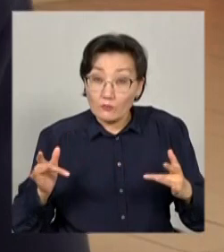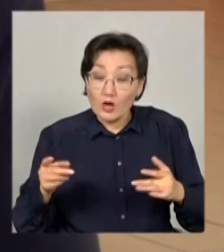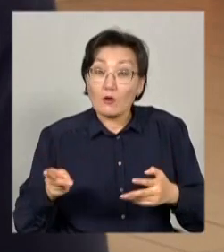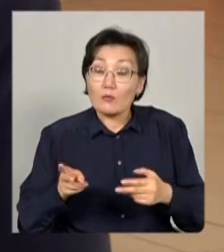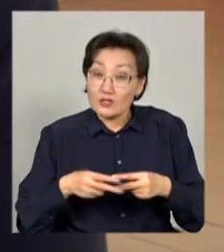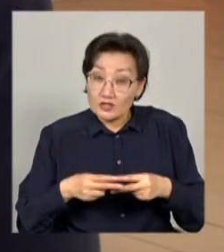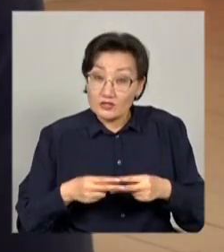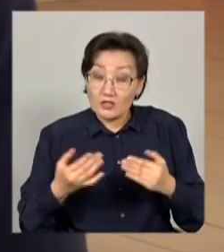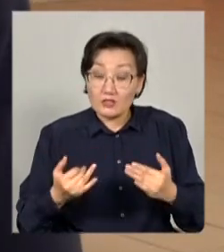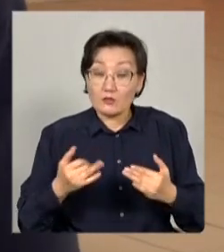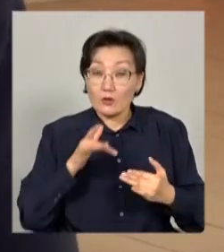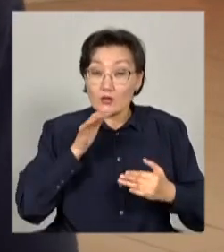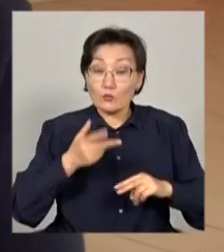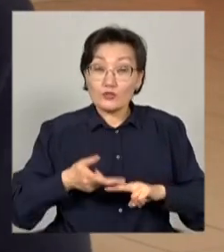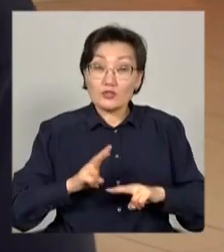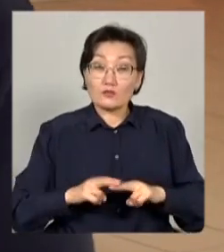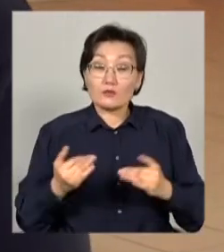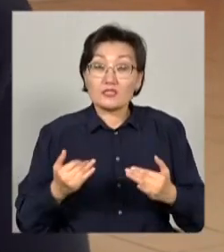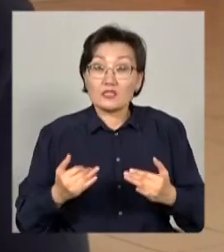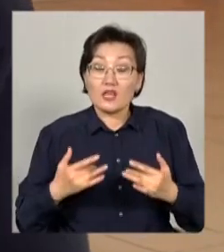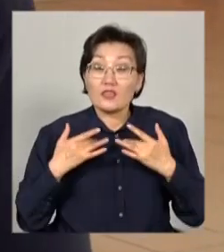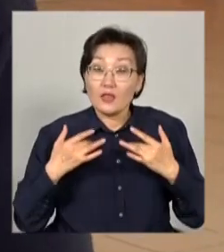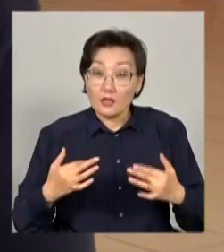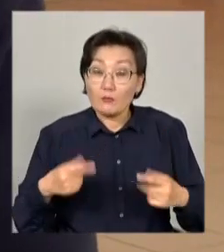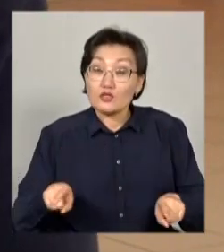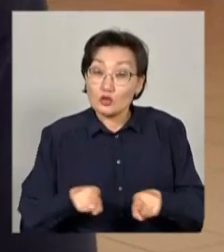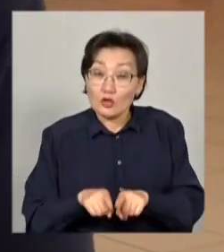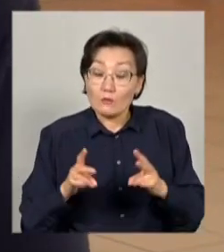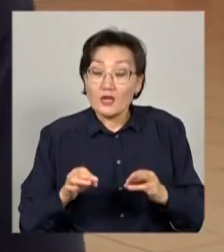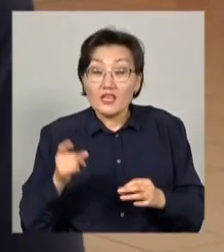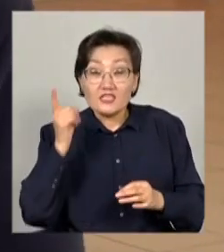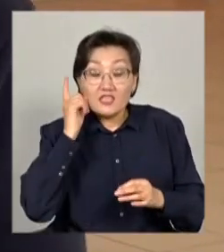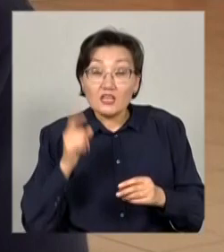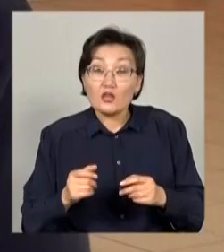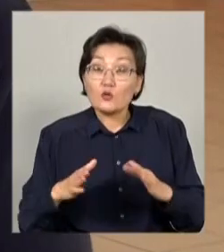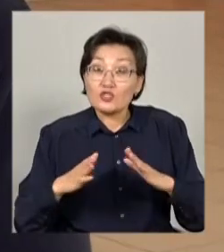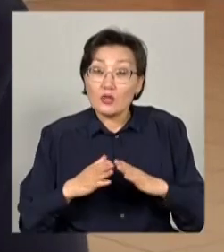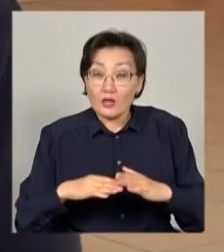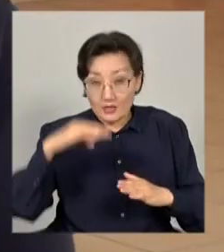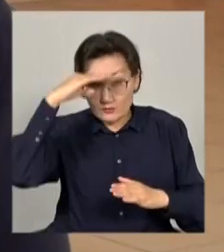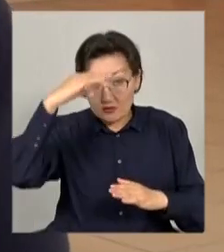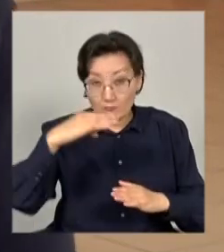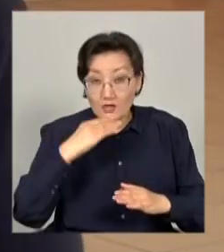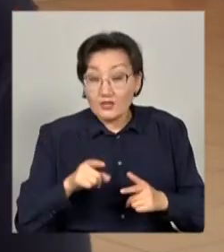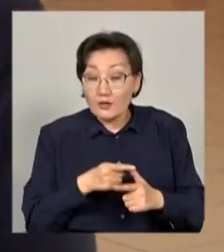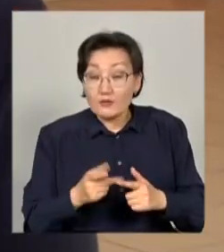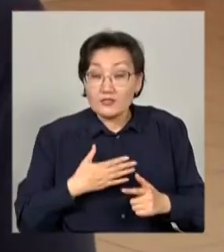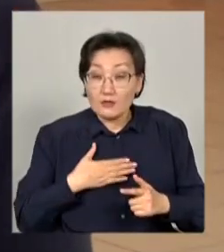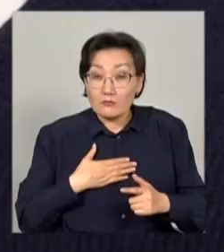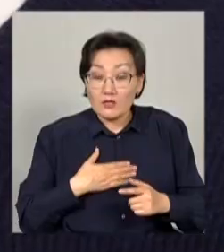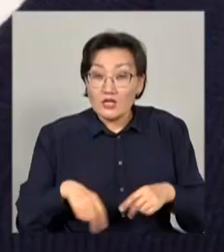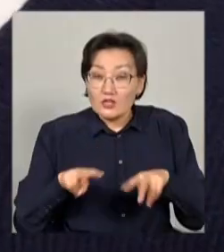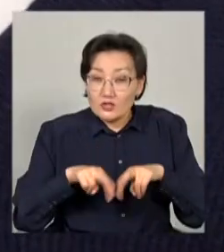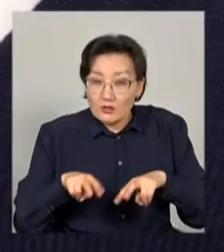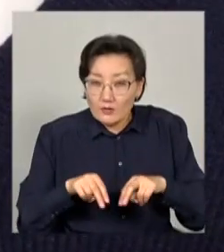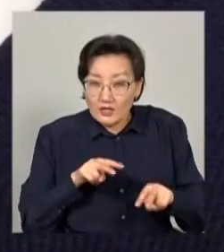қосылған. Өйткен қазіргі таңда бұл заман талабы. Бірақ телефондарын үйде әкесі немесе мен бір мезгіл ақтарып,